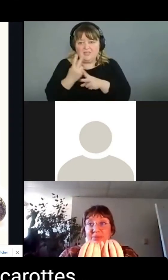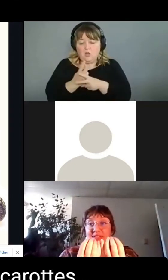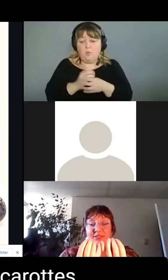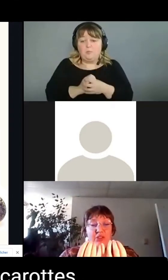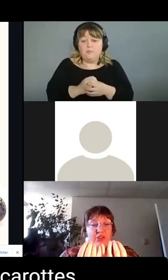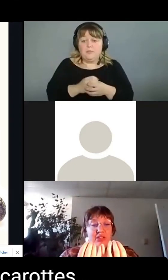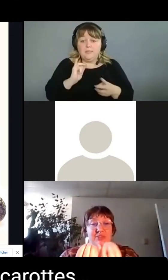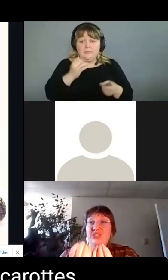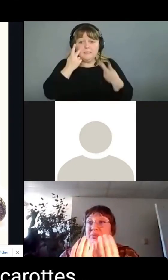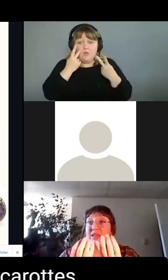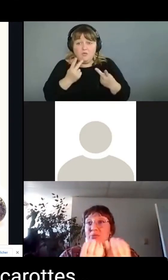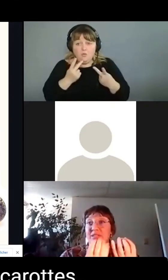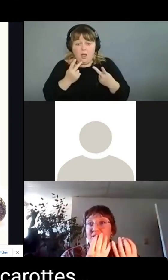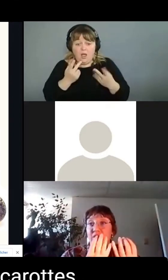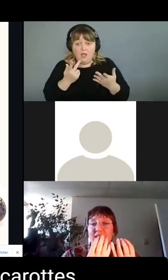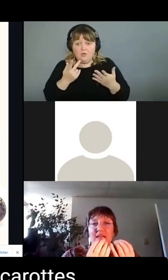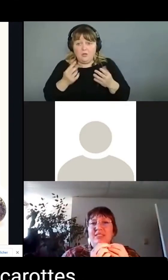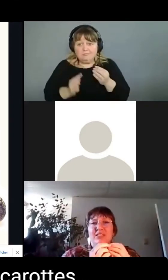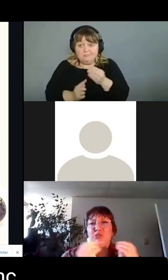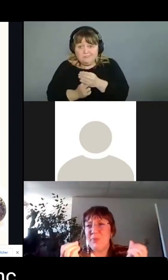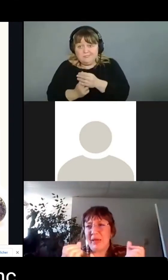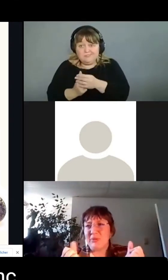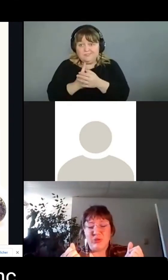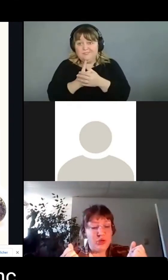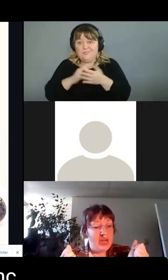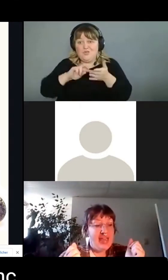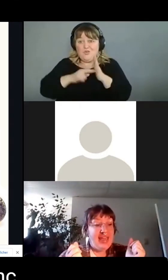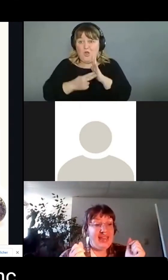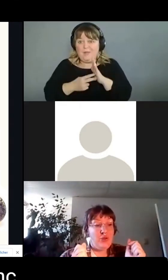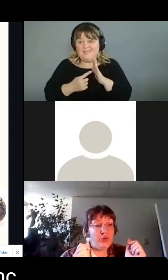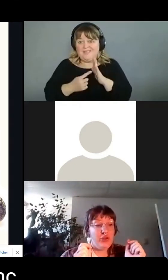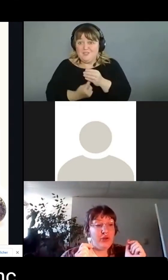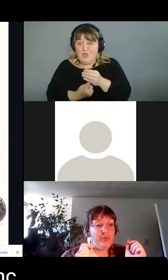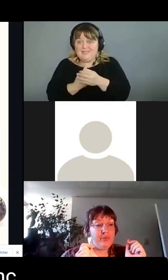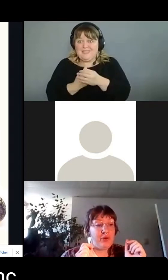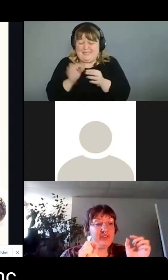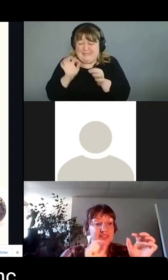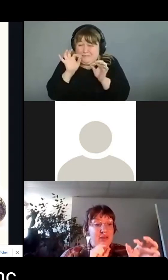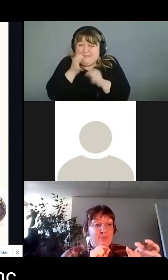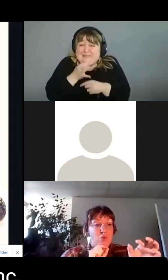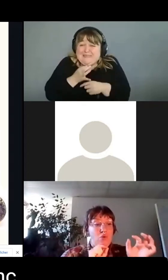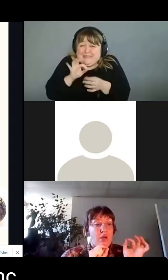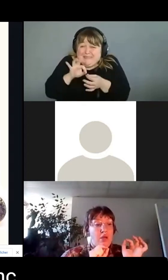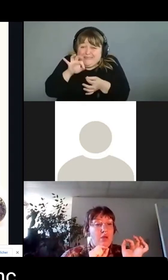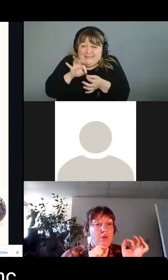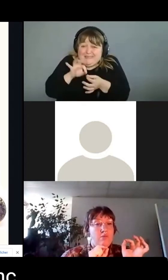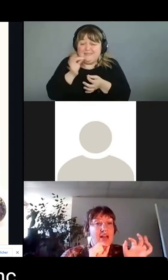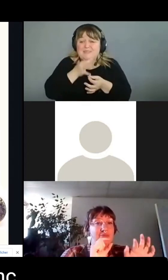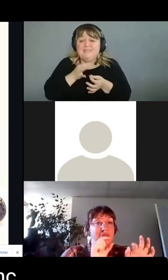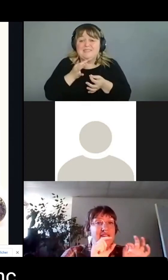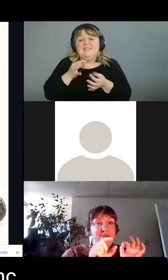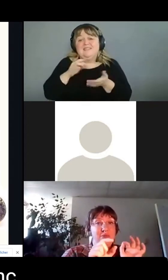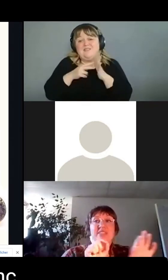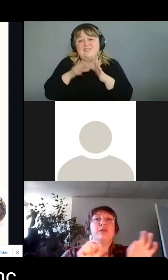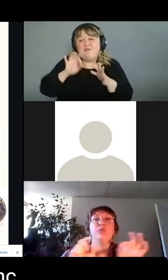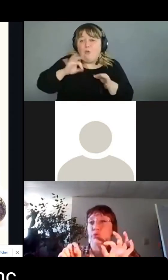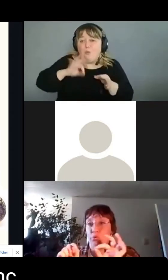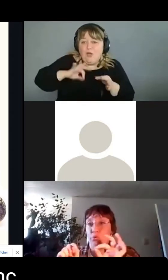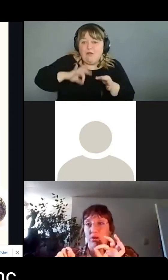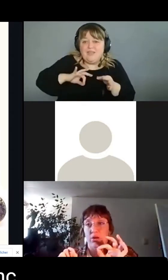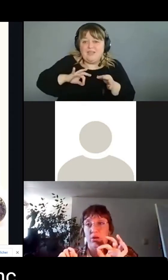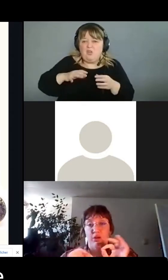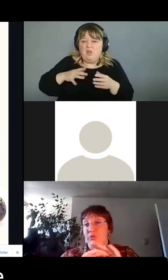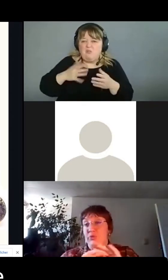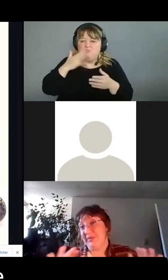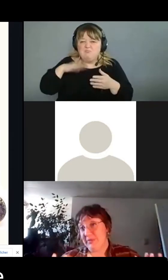carottes, les petites germinations qui sortent, c'est super minuscule. Et donc, profitez-en pour enlever les mauvaises herbes